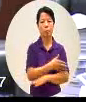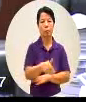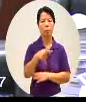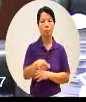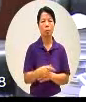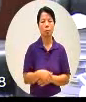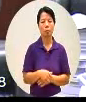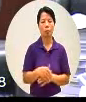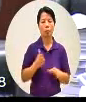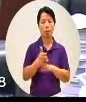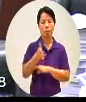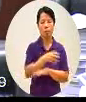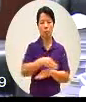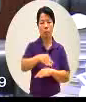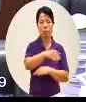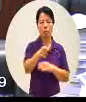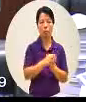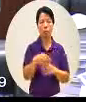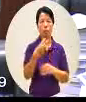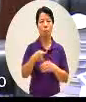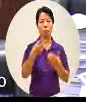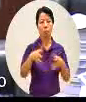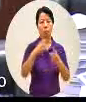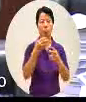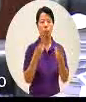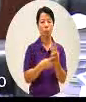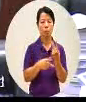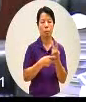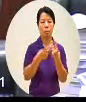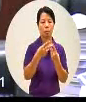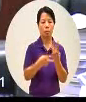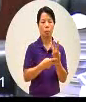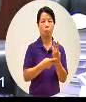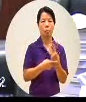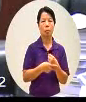三合里啊，那个道路中心点向两边拓宽，